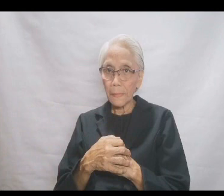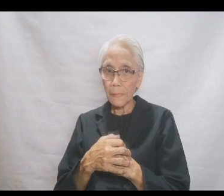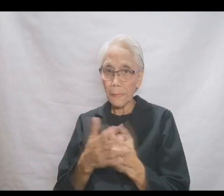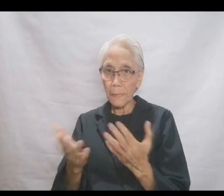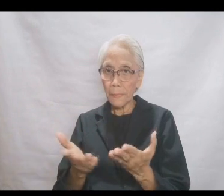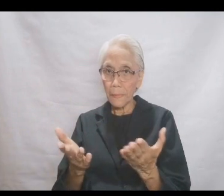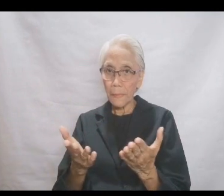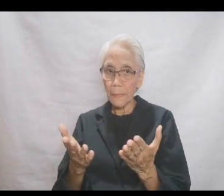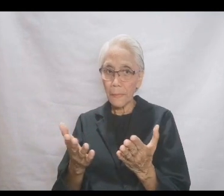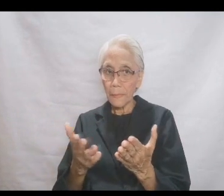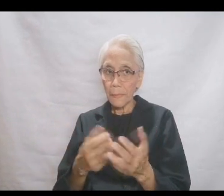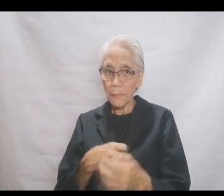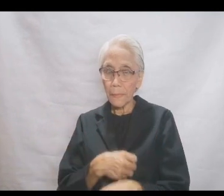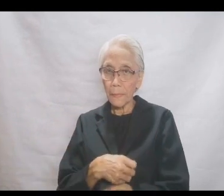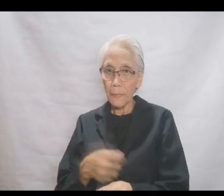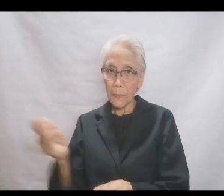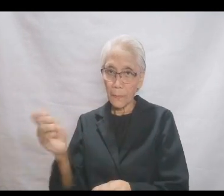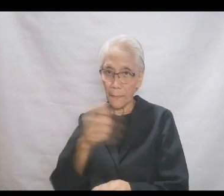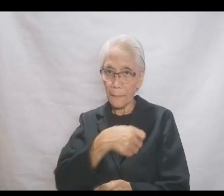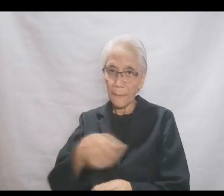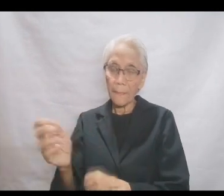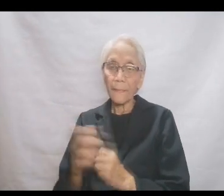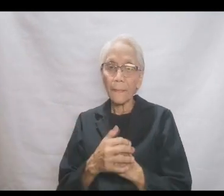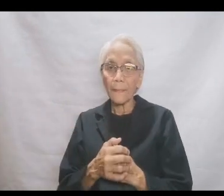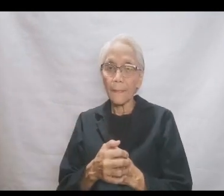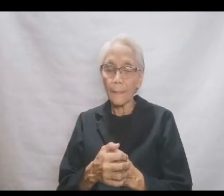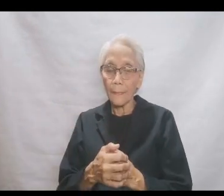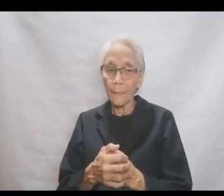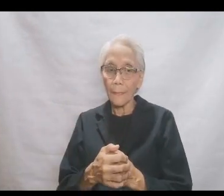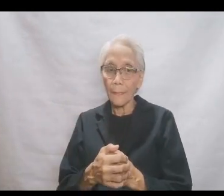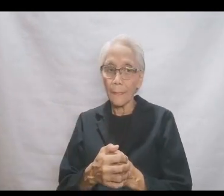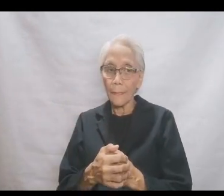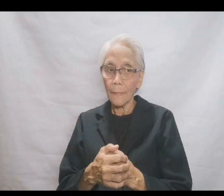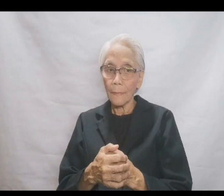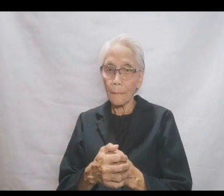Here, guys. Here, guys. Here, here. Here. Here, here.